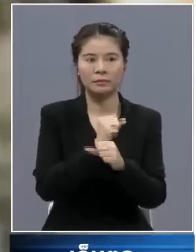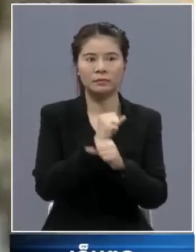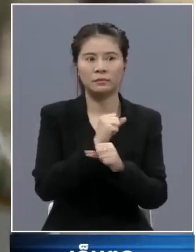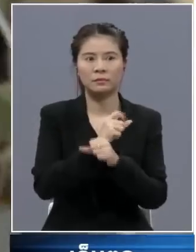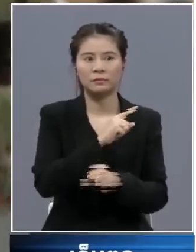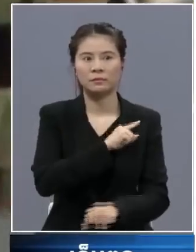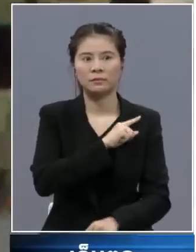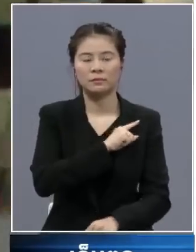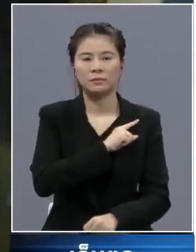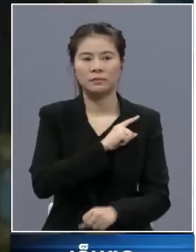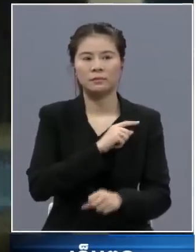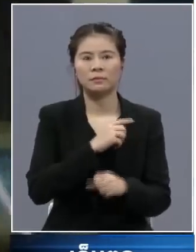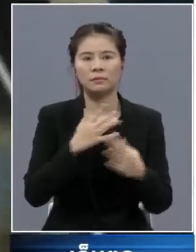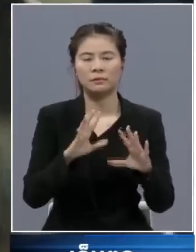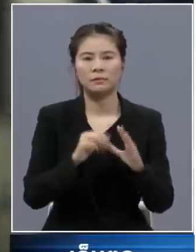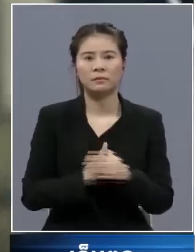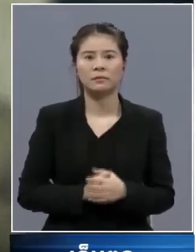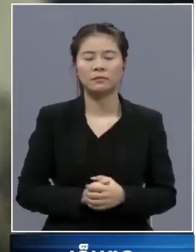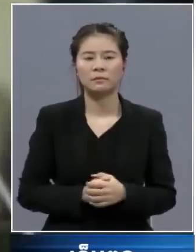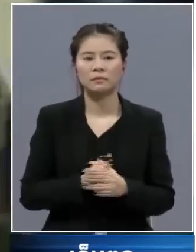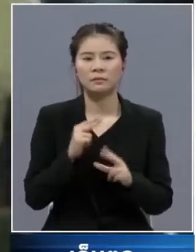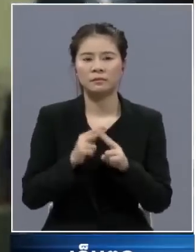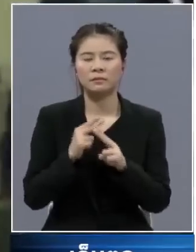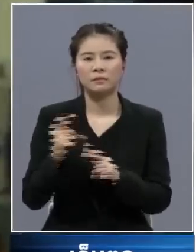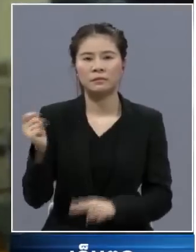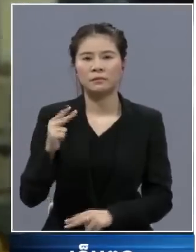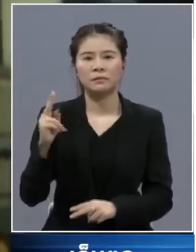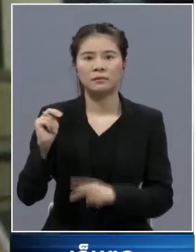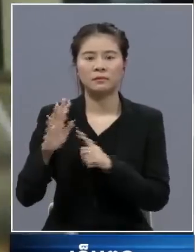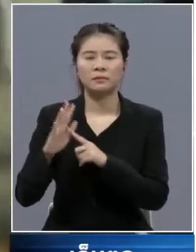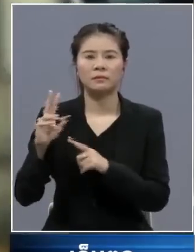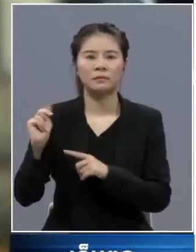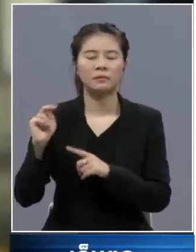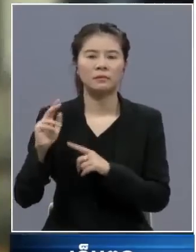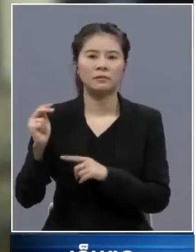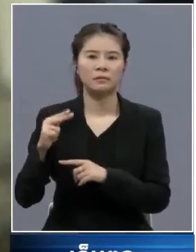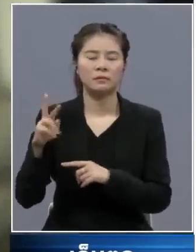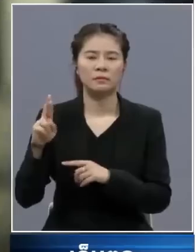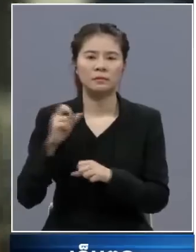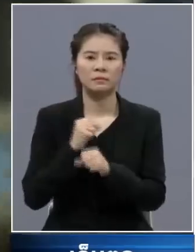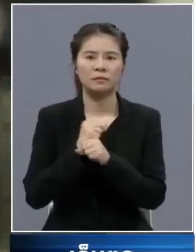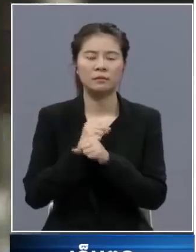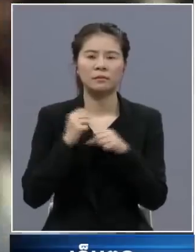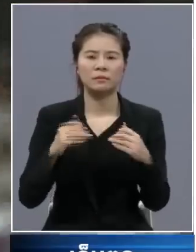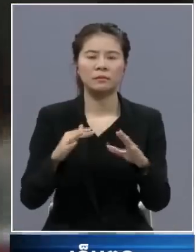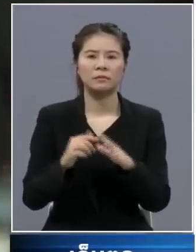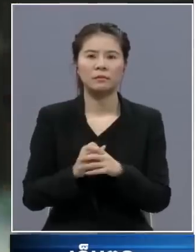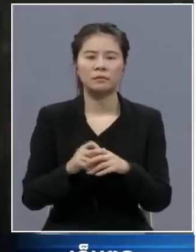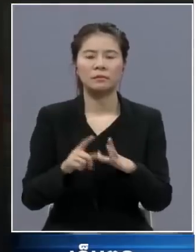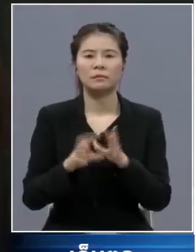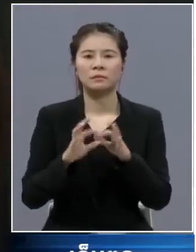านเคยทำมาแล้วนะครับตอนคดีของคุณธนาธรจึงรุ่งเรืองกิจอดีตหัวหน้าพรรคอนาคตใหม่ก็โดนในข้อหาเดียวกันถือครองหุ้น